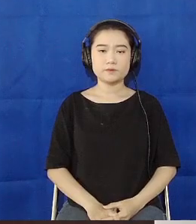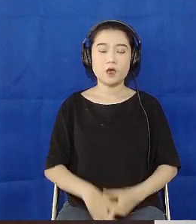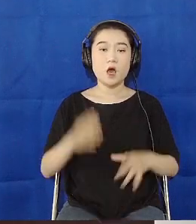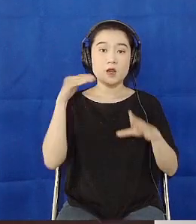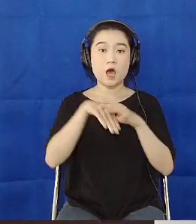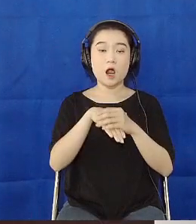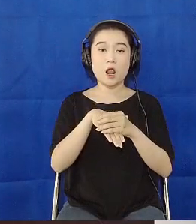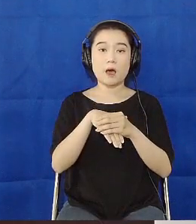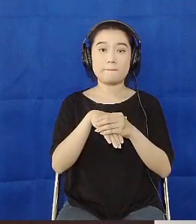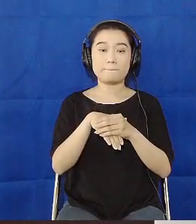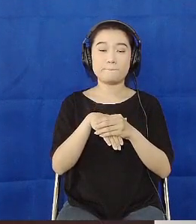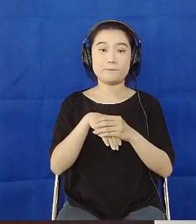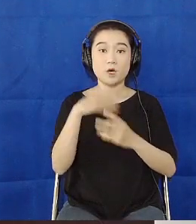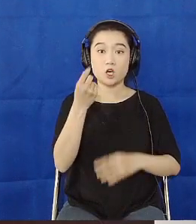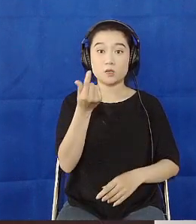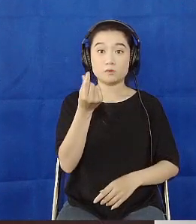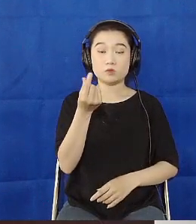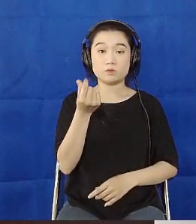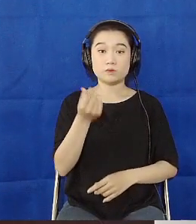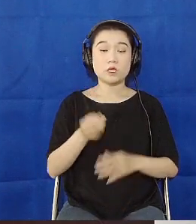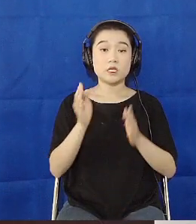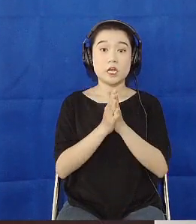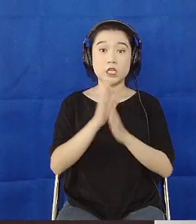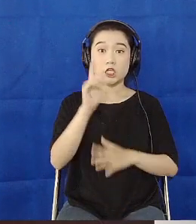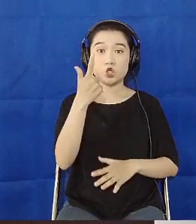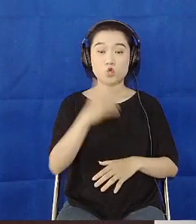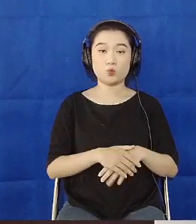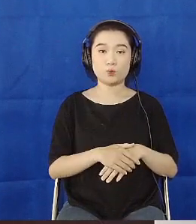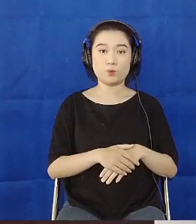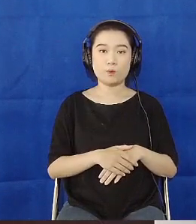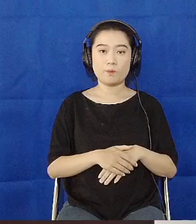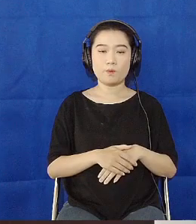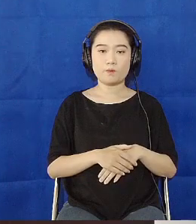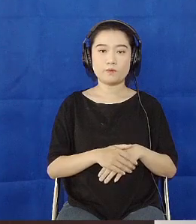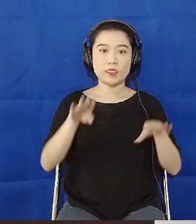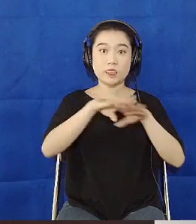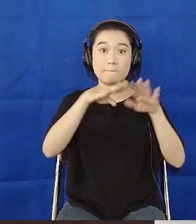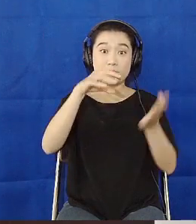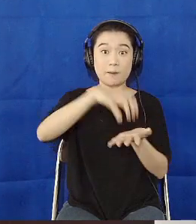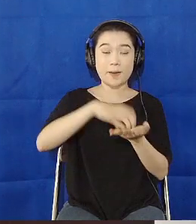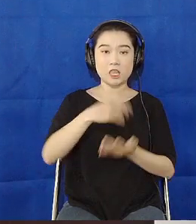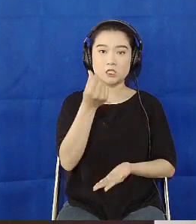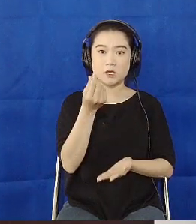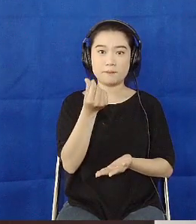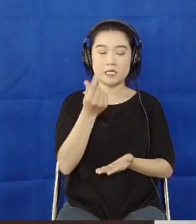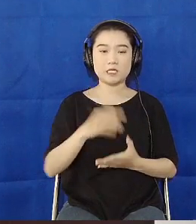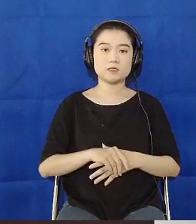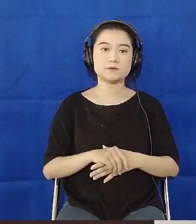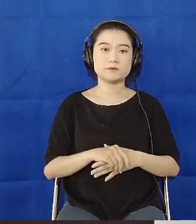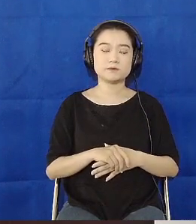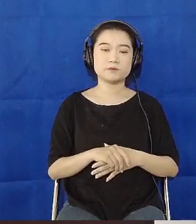dalam perdagangan, dalam kehidupan pasar pun kita mengenal yang